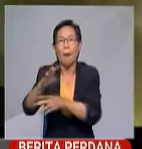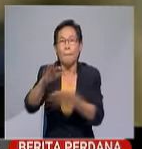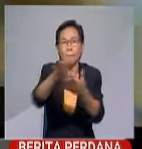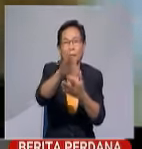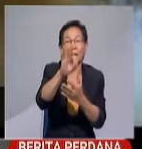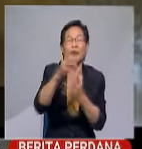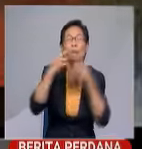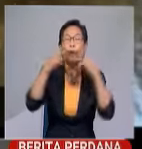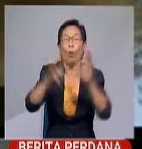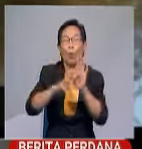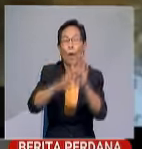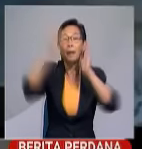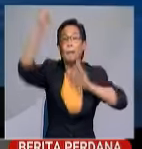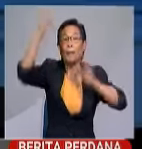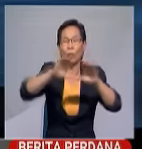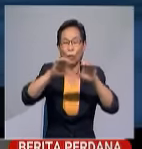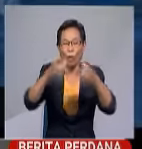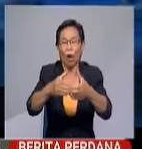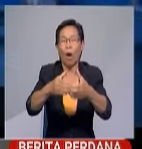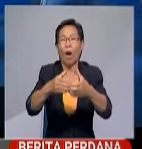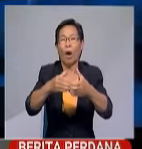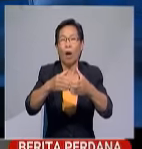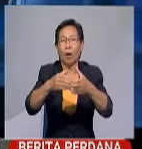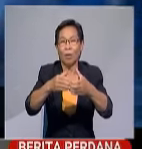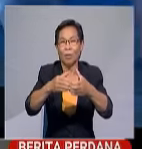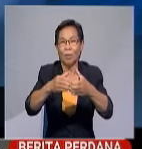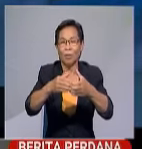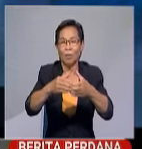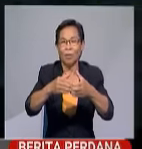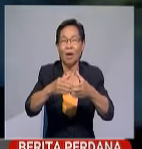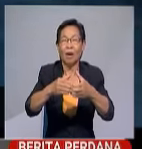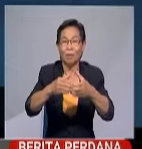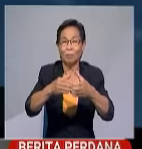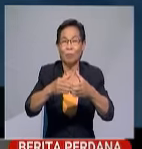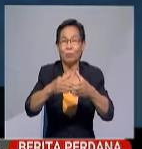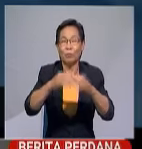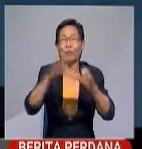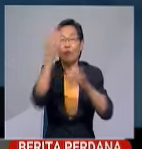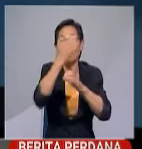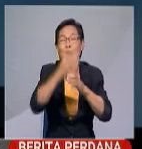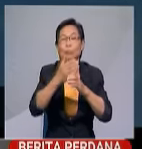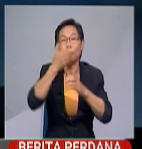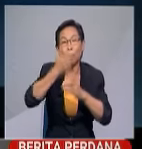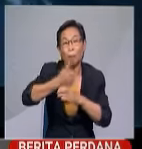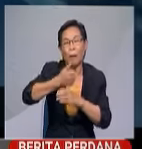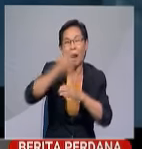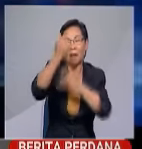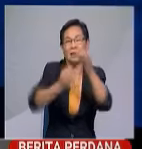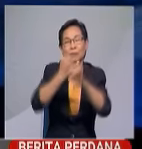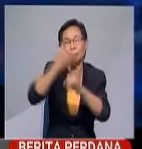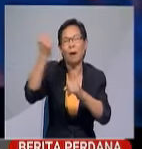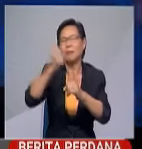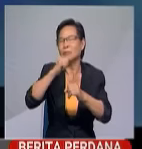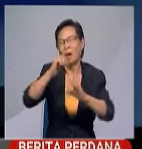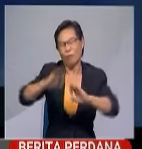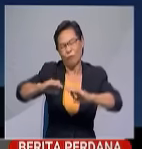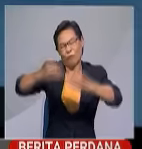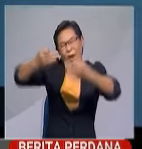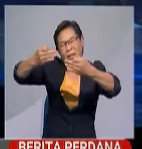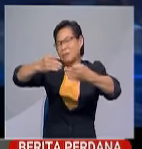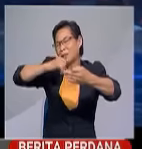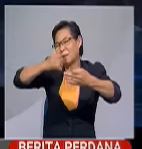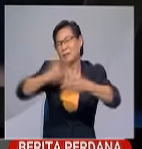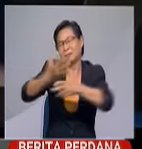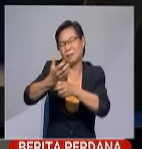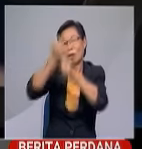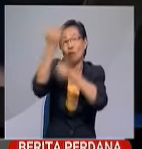mewakili Malaysia dalam kategori filem cereka antarabangsa terbaik. Meski tidak diumumkan sebagai finalis akhir, filem itu telah